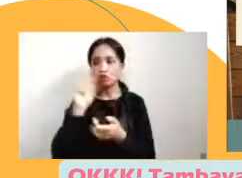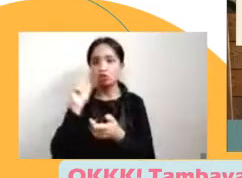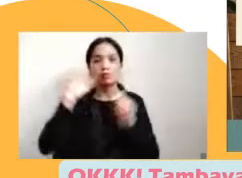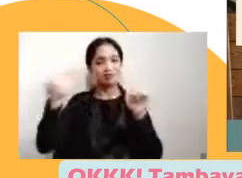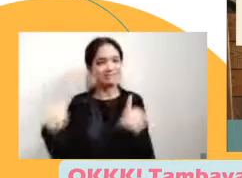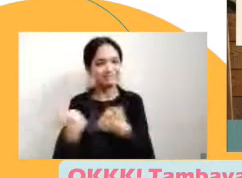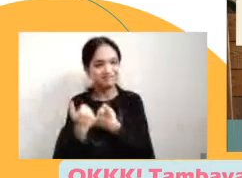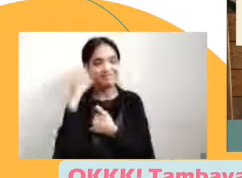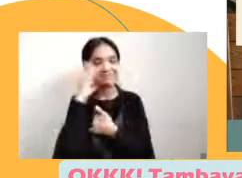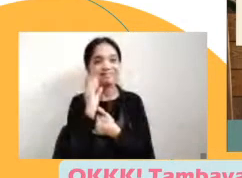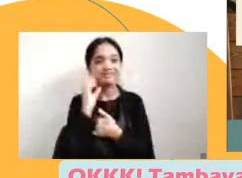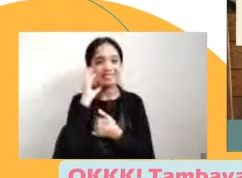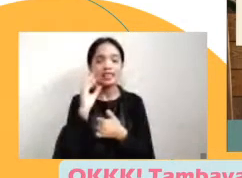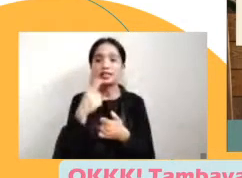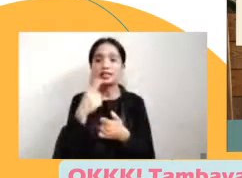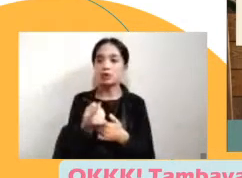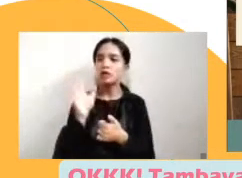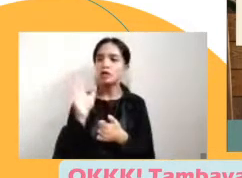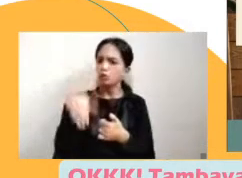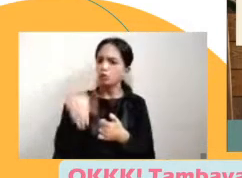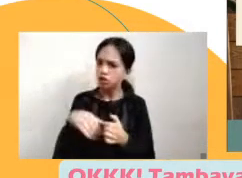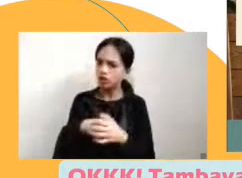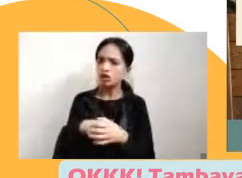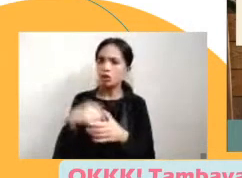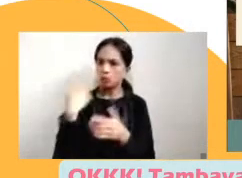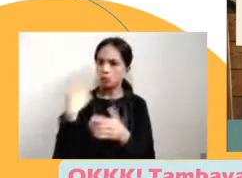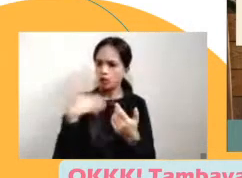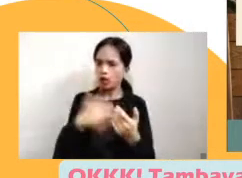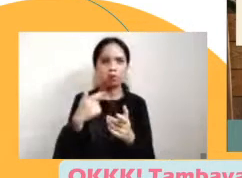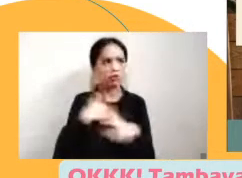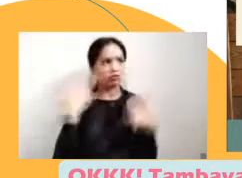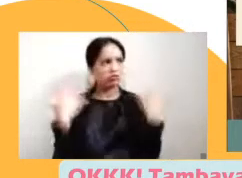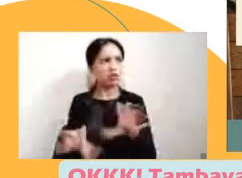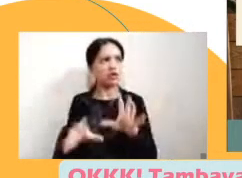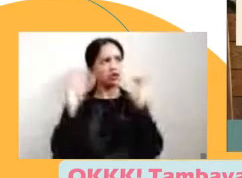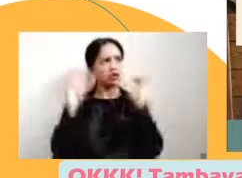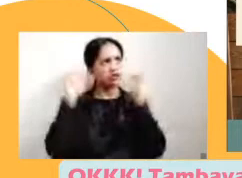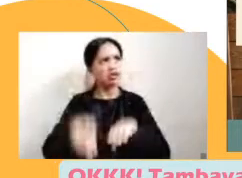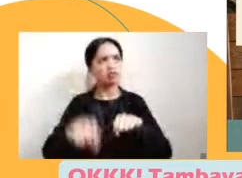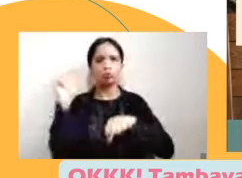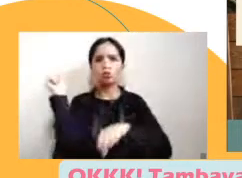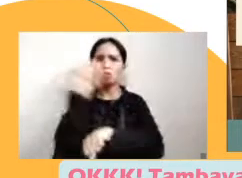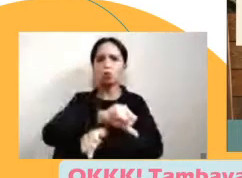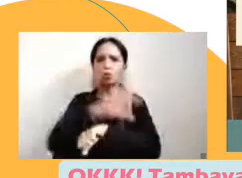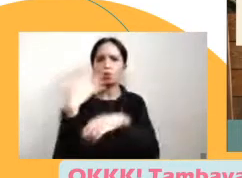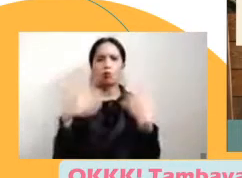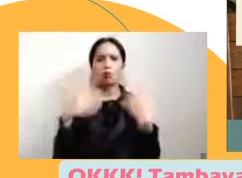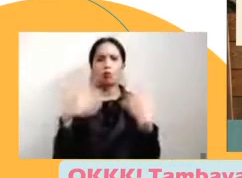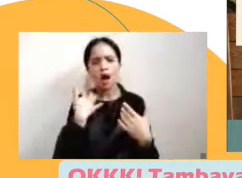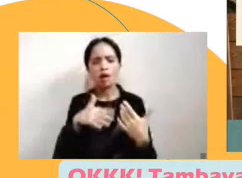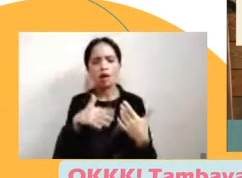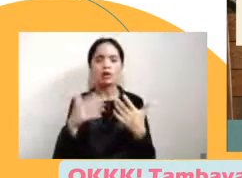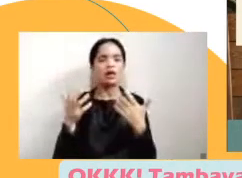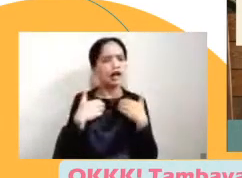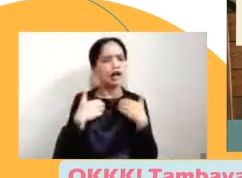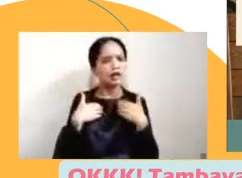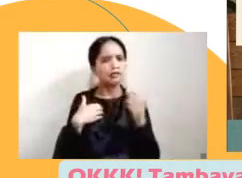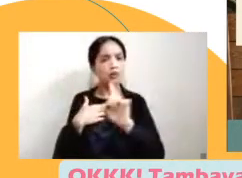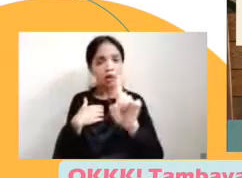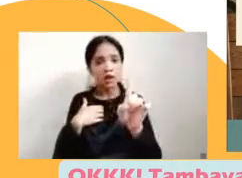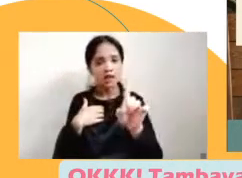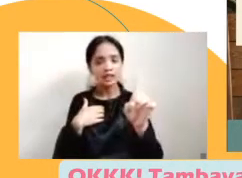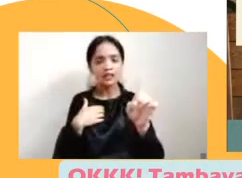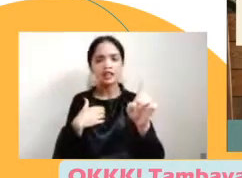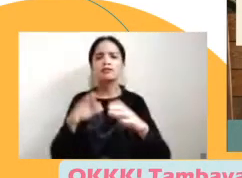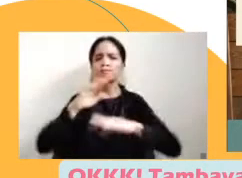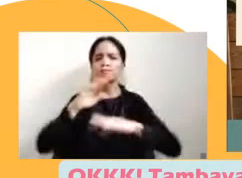kinaharap mo, sasabihin mo na, "Uy, nalagpasan ko yun, kinaya ko pala yun," no? Parang nagkakaroon tayo ng kumpiyansa,